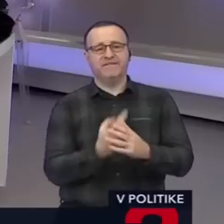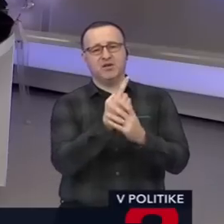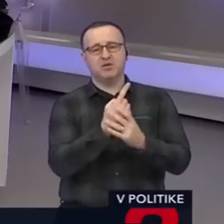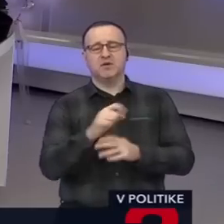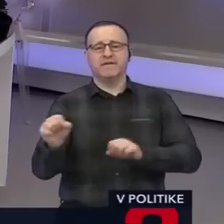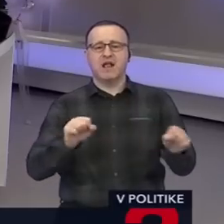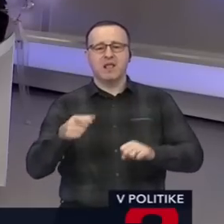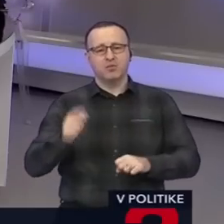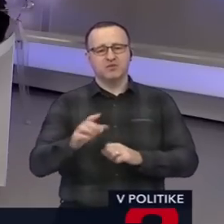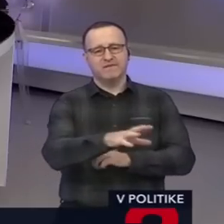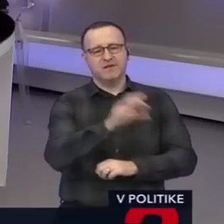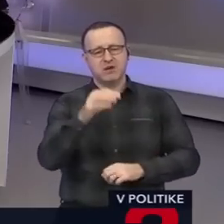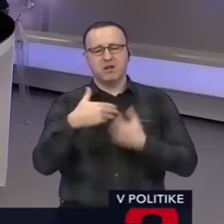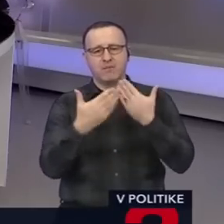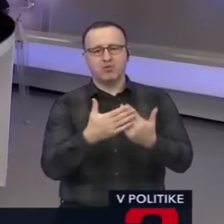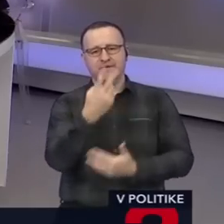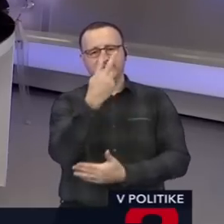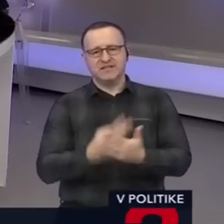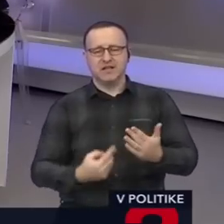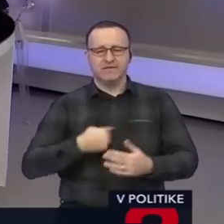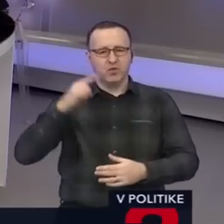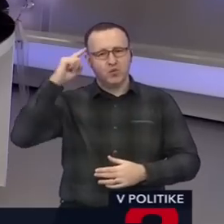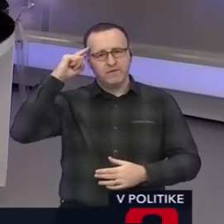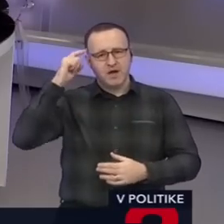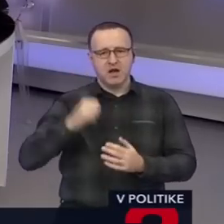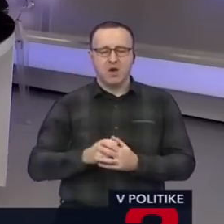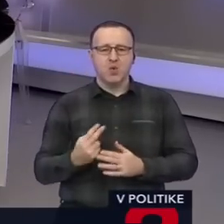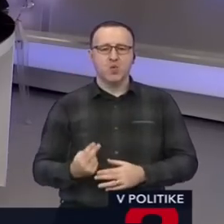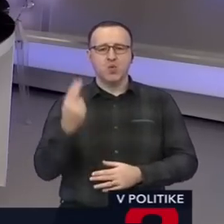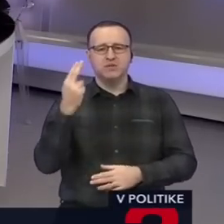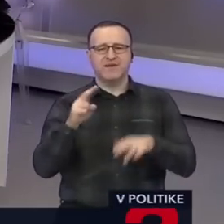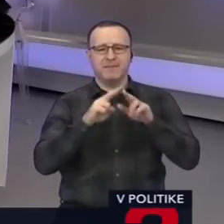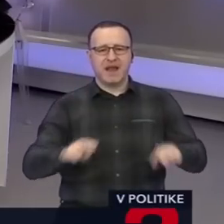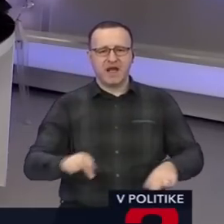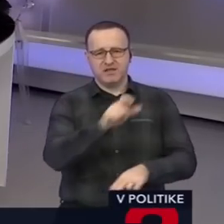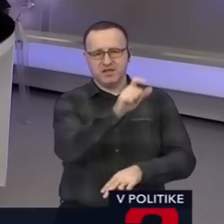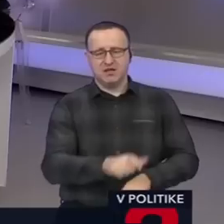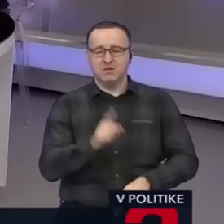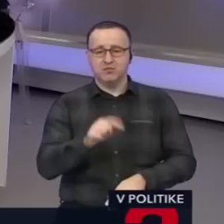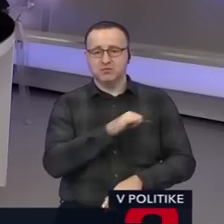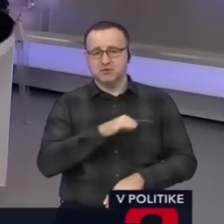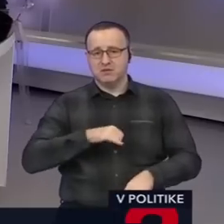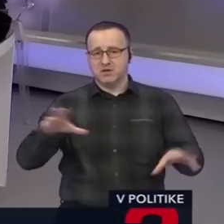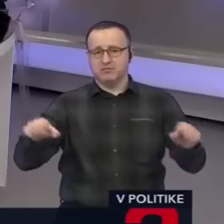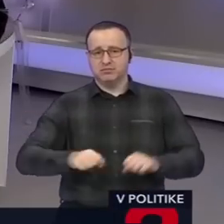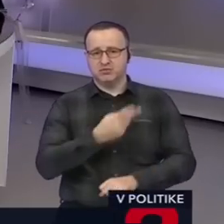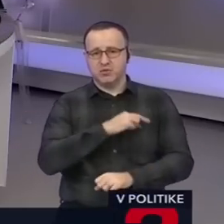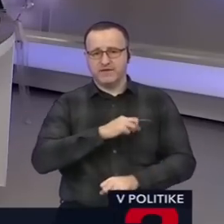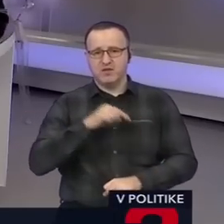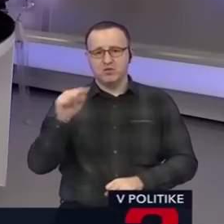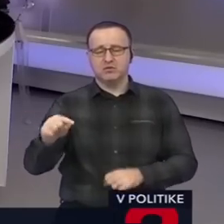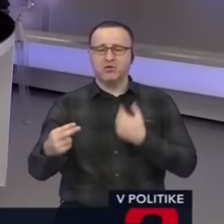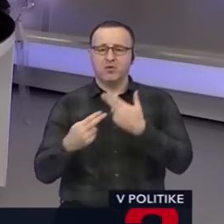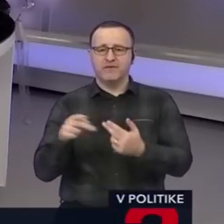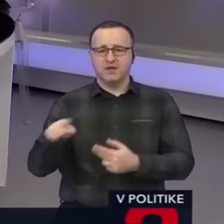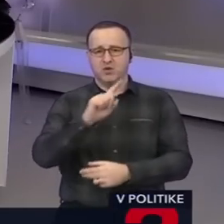musí vybrať z ponúknutých výsledkov uvažovania ústavných právnikov a musí sama prevziať zodpovednosť za zodpovedanie týchto